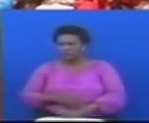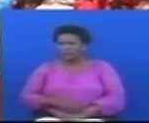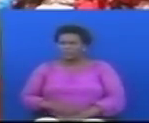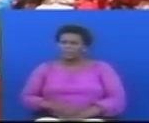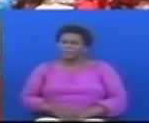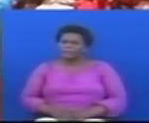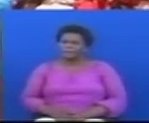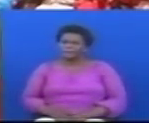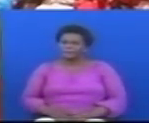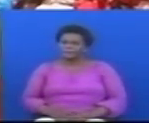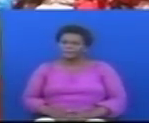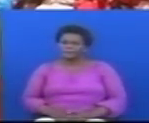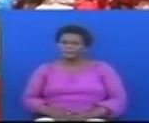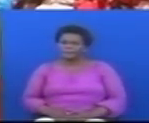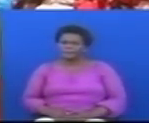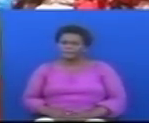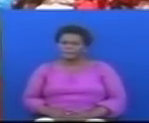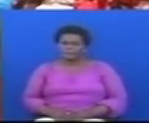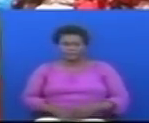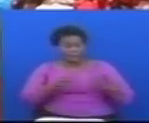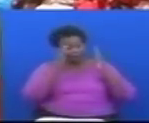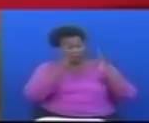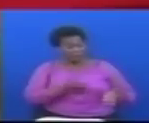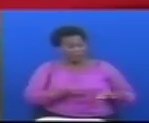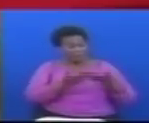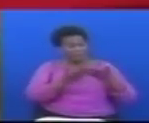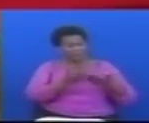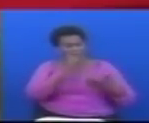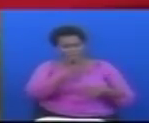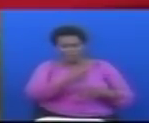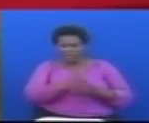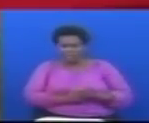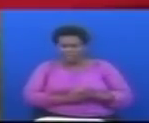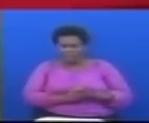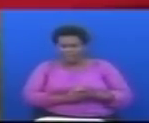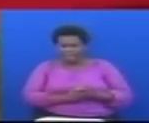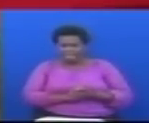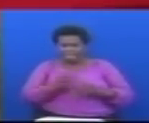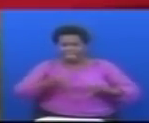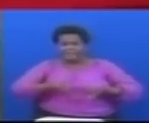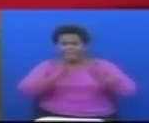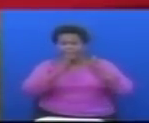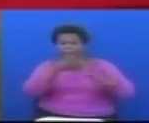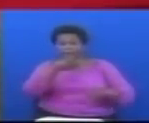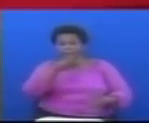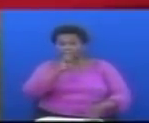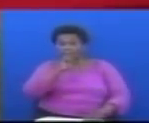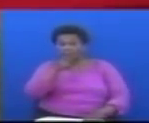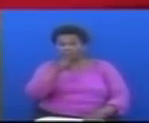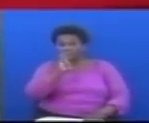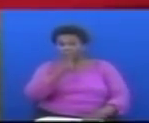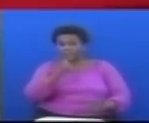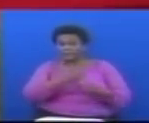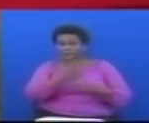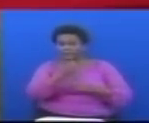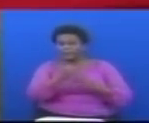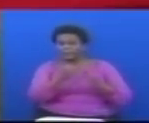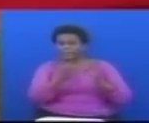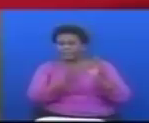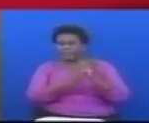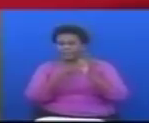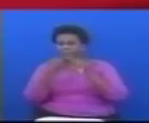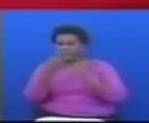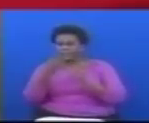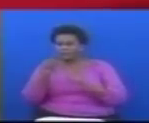Manonga, kama ifuatavyo. Mheshimiwa Naibu Spika, barabara ya Ziba Puge yenye urefu wa kilomita 83.06